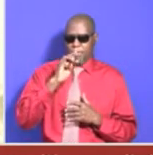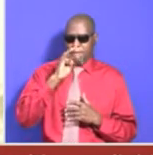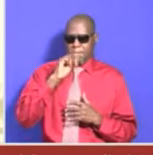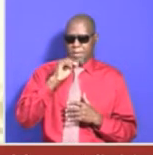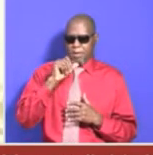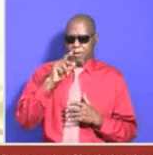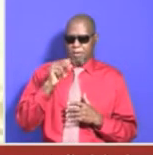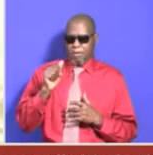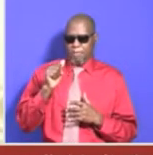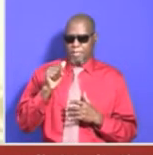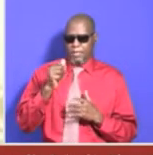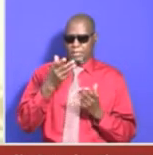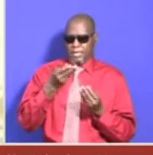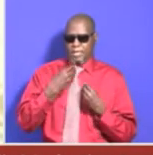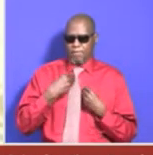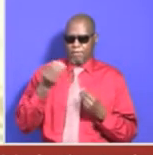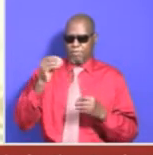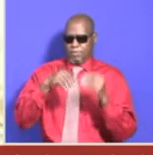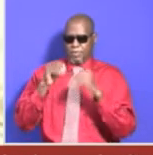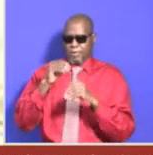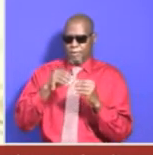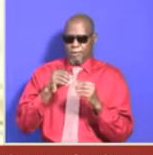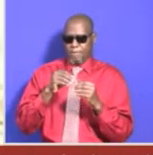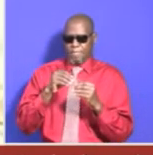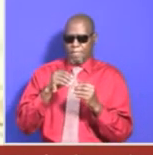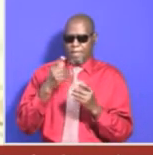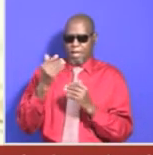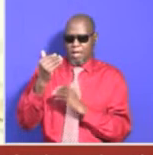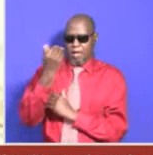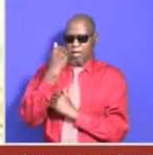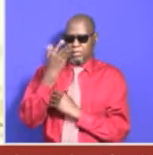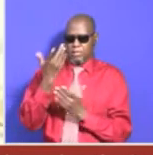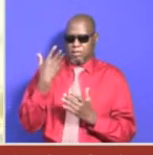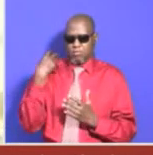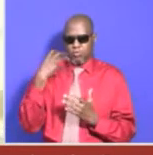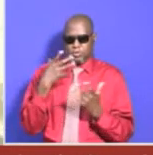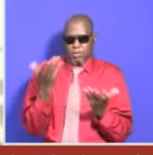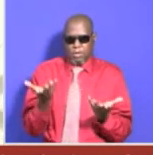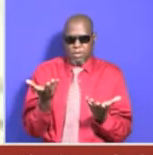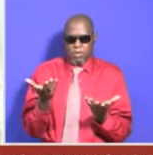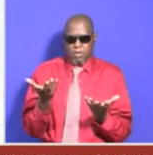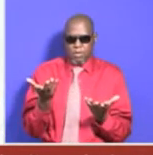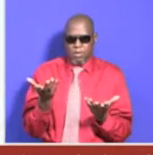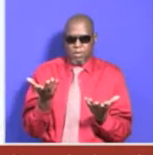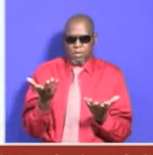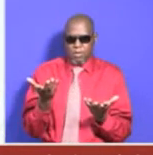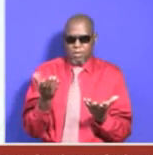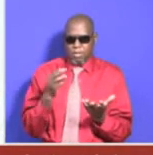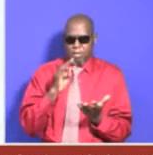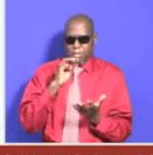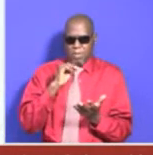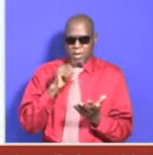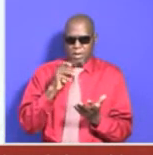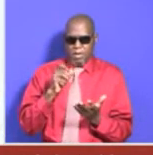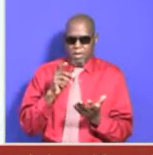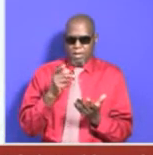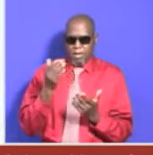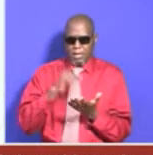hata nipatie mimi mchango nipeleke huko Meda. Maanake alingeniuliza, ah, boss, aje tena Meda tena.